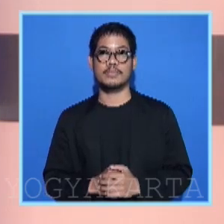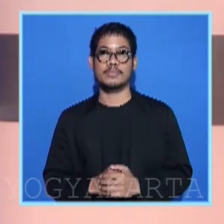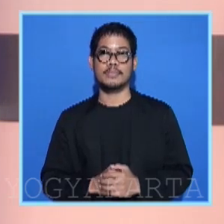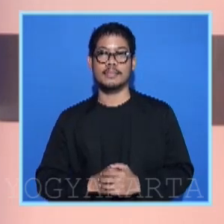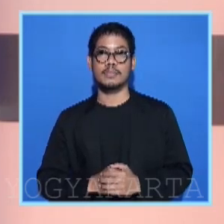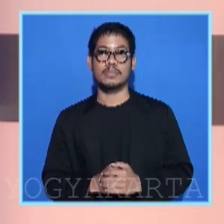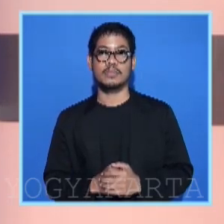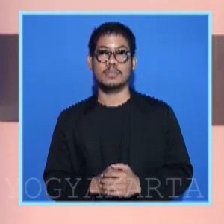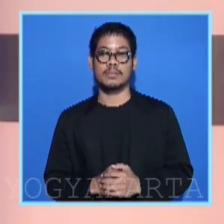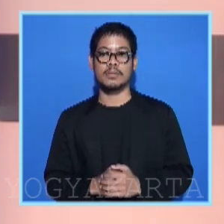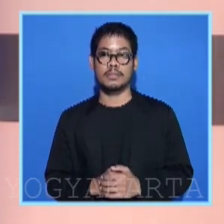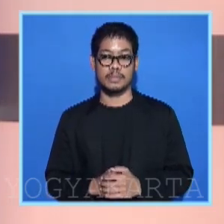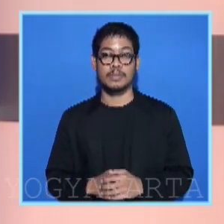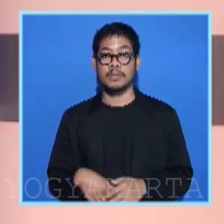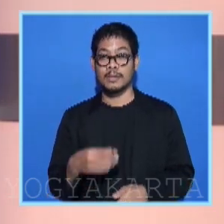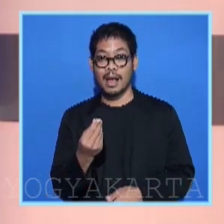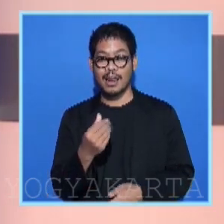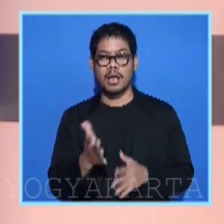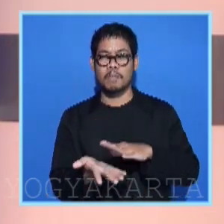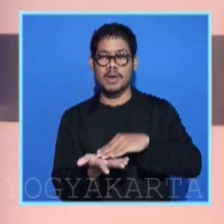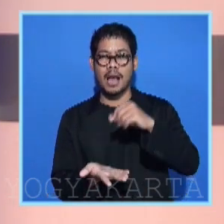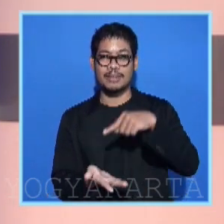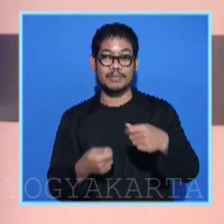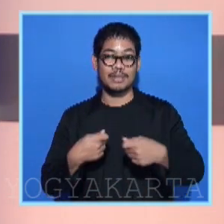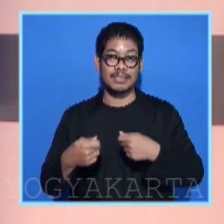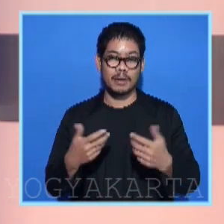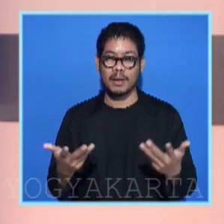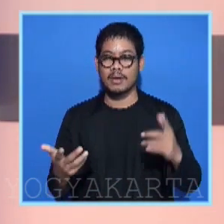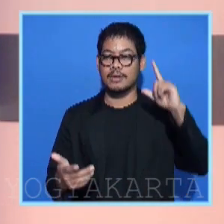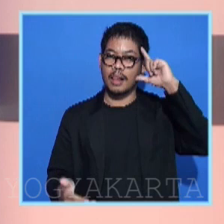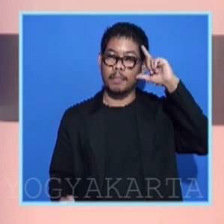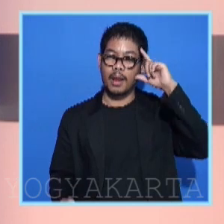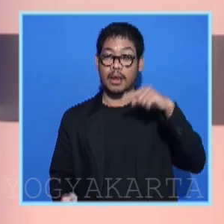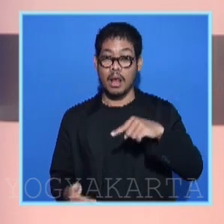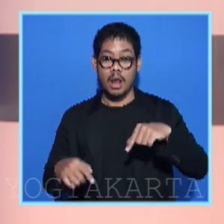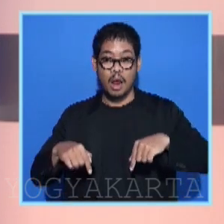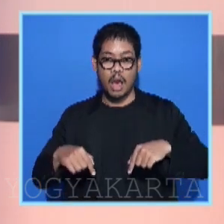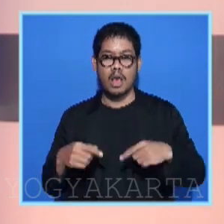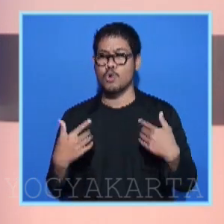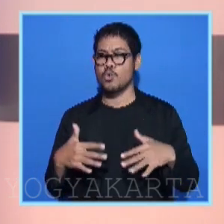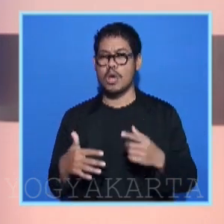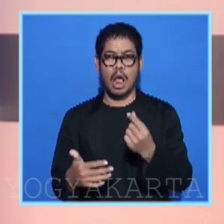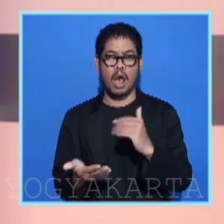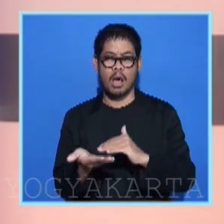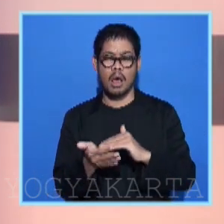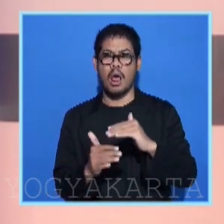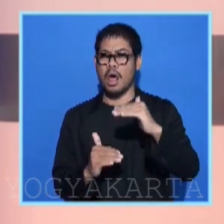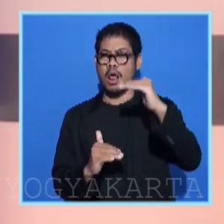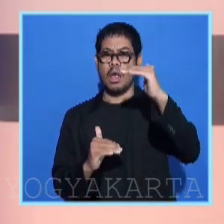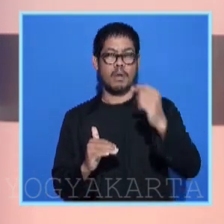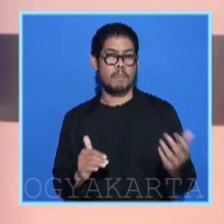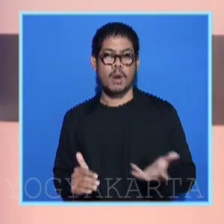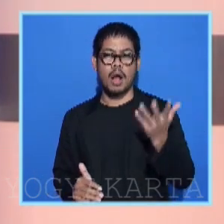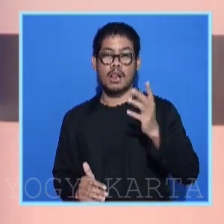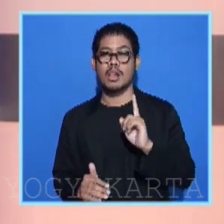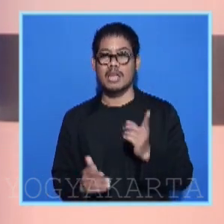harga beras di sejumlah pasar tradisional di Kabupaten Sleman DIY hingga saat ini terpantau masih tinggi pedagang memperkirakan kenaikan itu